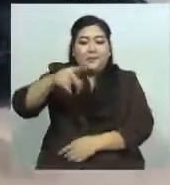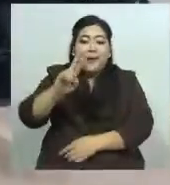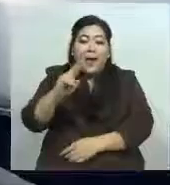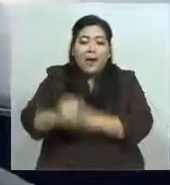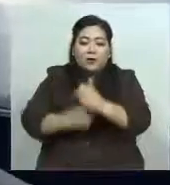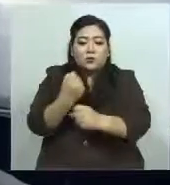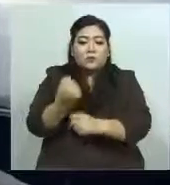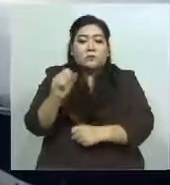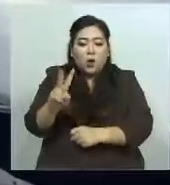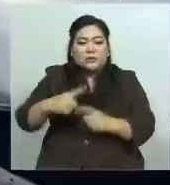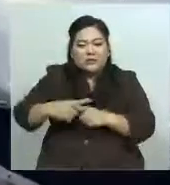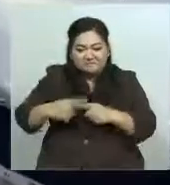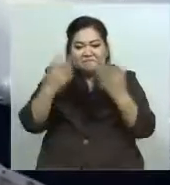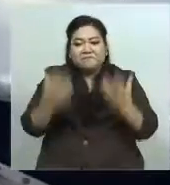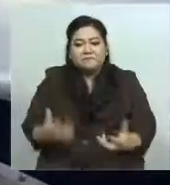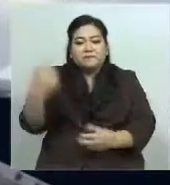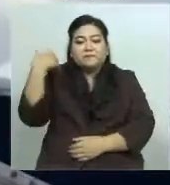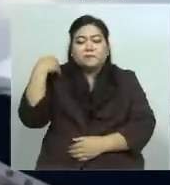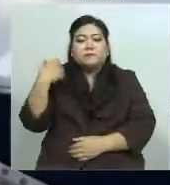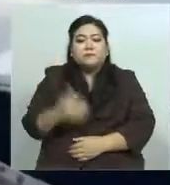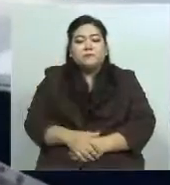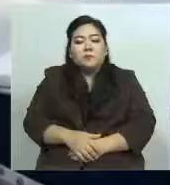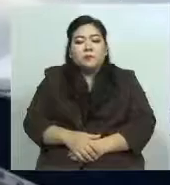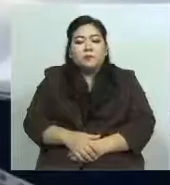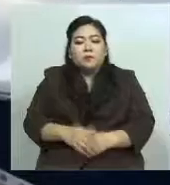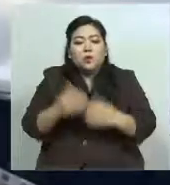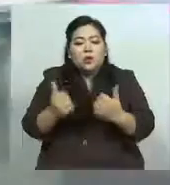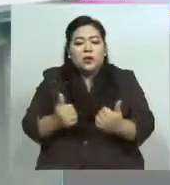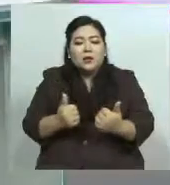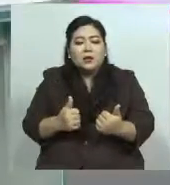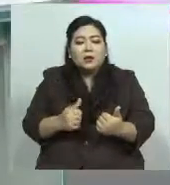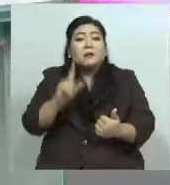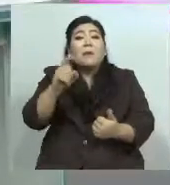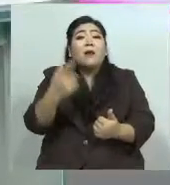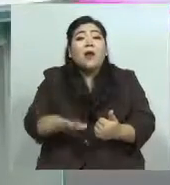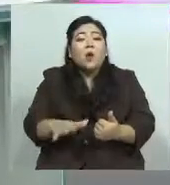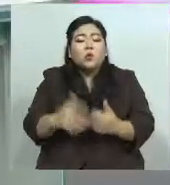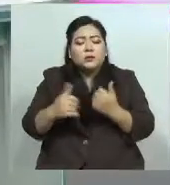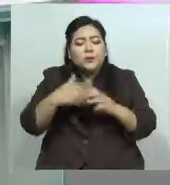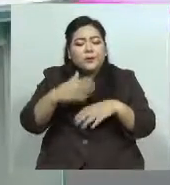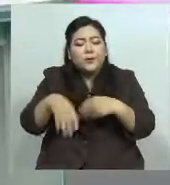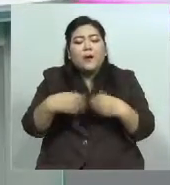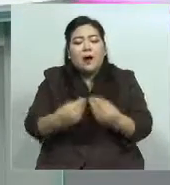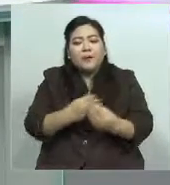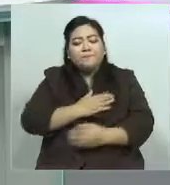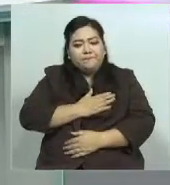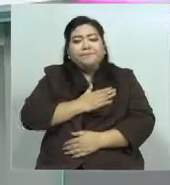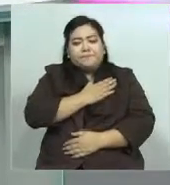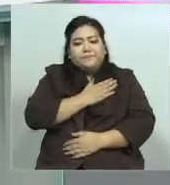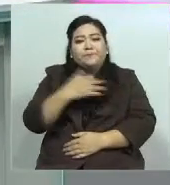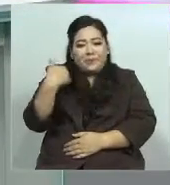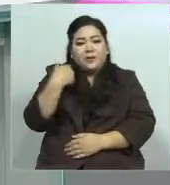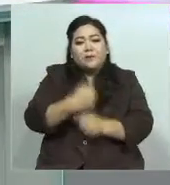ปีก็ได้รับบาดเจ็บสาหัสค่ะ ค่ะแม้ว่าจะเป็นเรื่องร้ายแต่ก็มีมุมดีๆที่สร้างความประทับใจให้กับคนที่พบเห็นอยู่